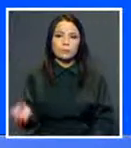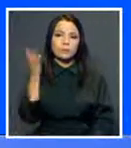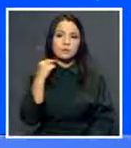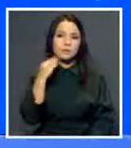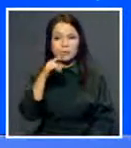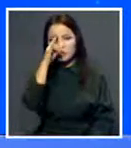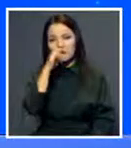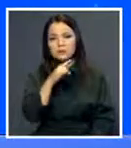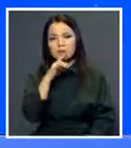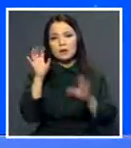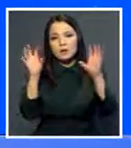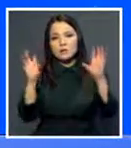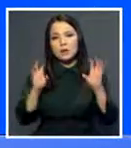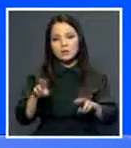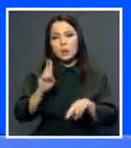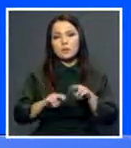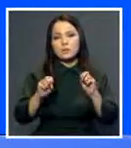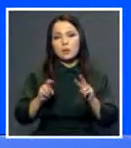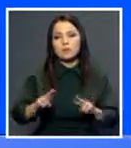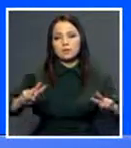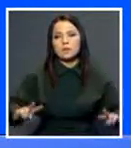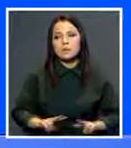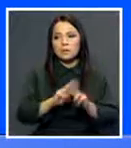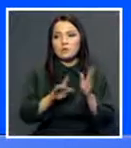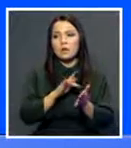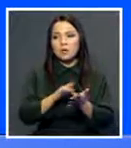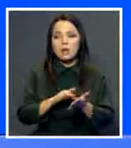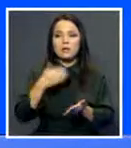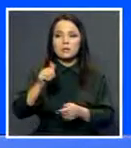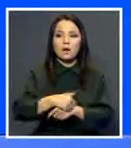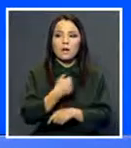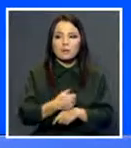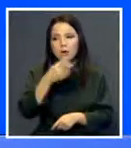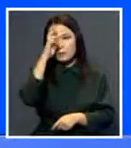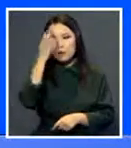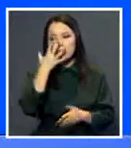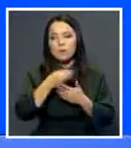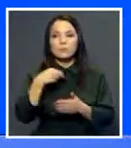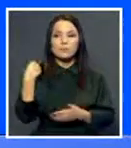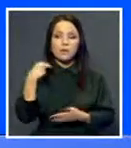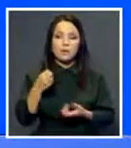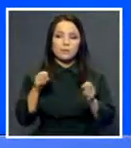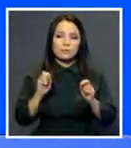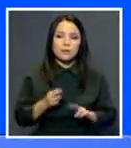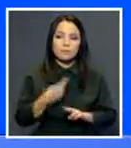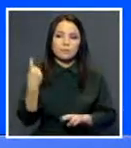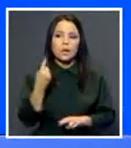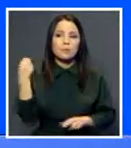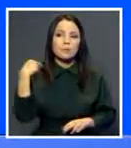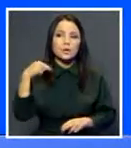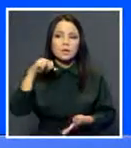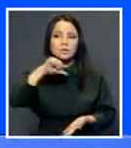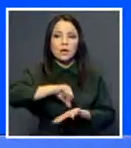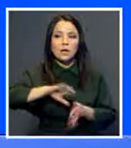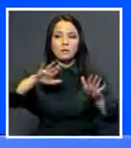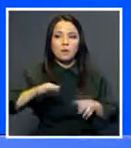Алматыда Қазақстанның конституциялық құрылысындағы елбасы рөл атты жиын өтті. Қонаев атындағы Еуразиялық заң академиясында тұңғыш президент елбасы